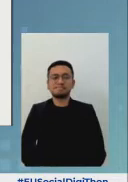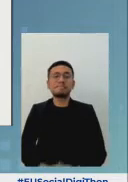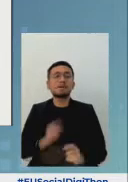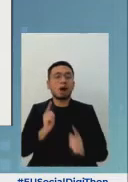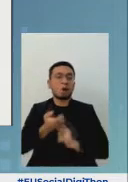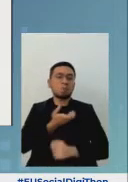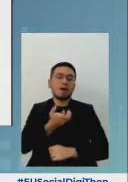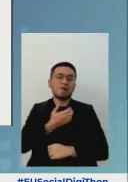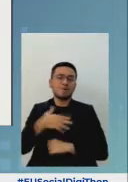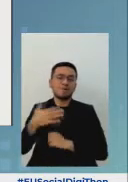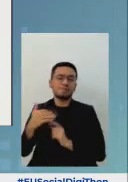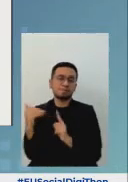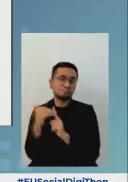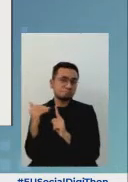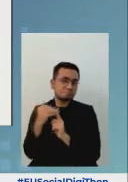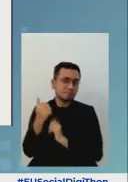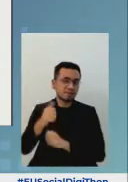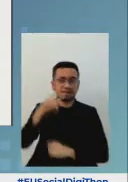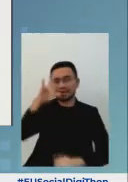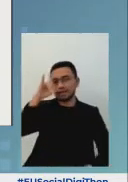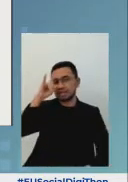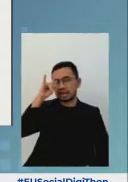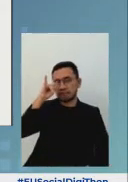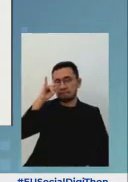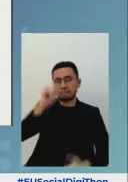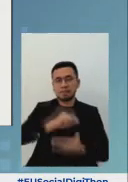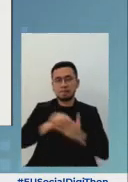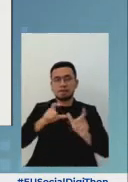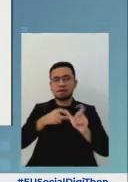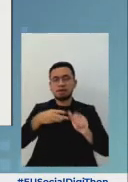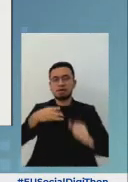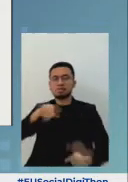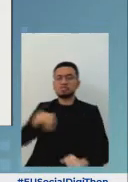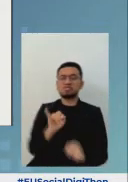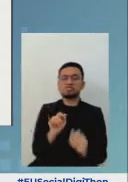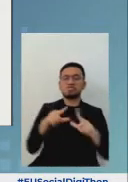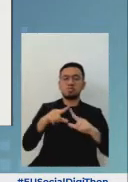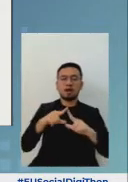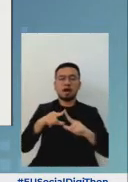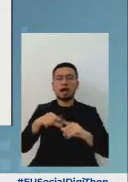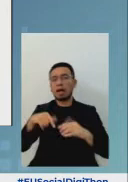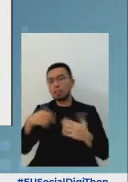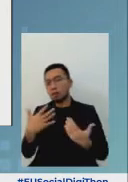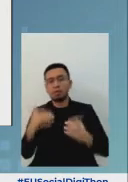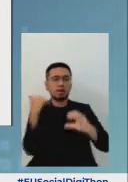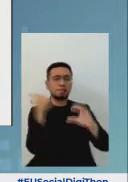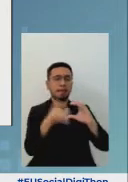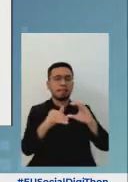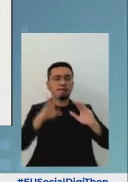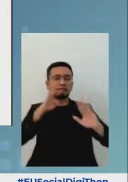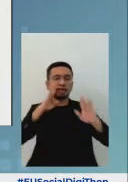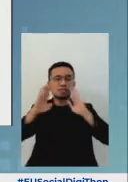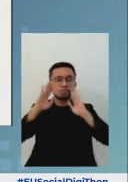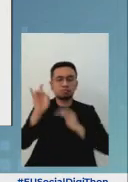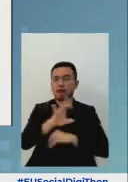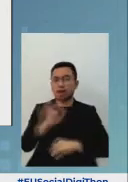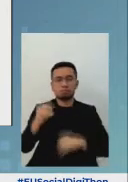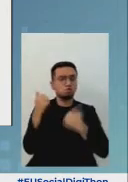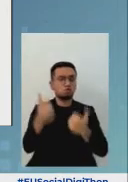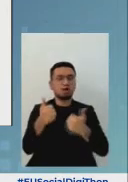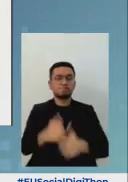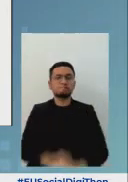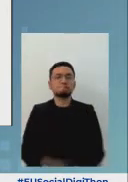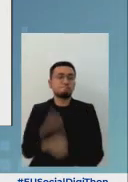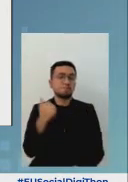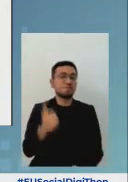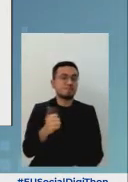dengan kita bisa di IG kita Yayasan Sejiwa ya, bisa di email ya, Facebook dan lain-lain ya. So,